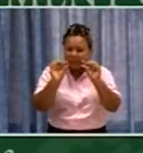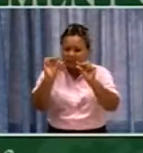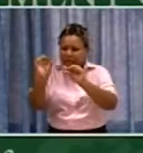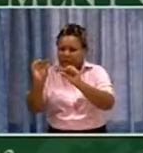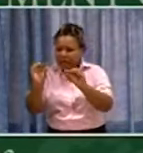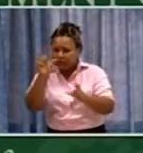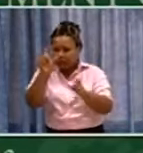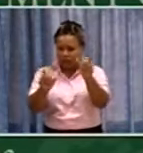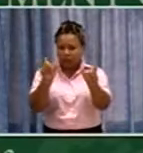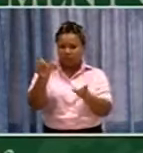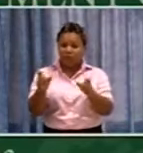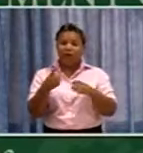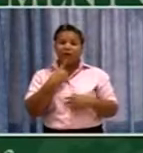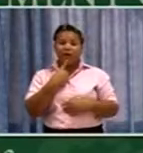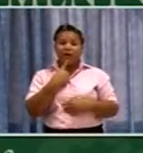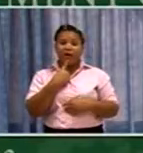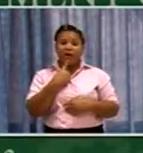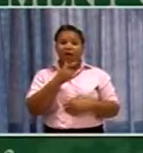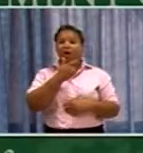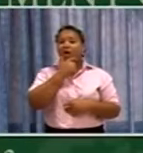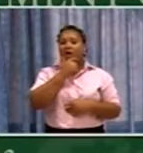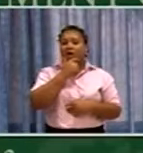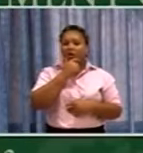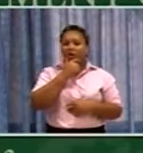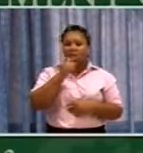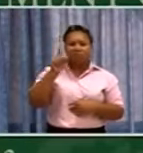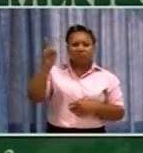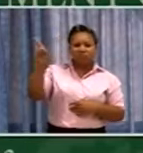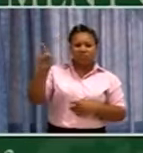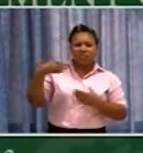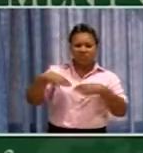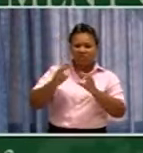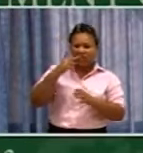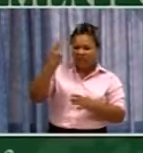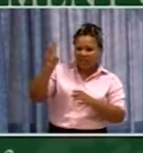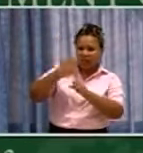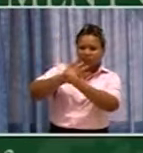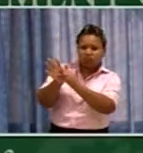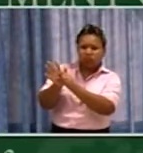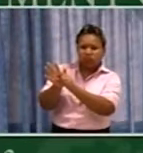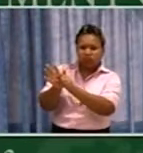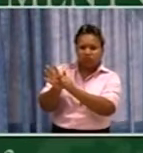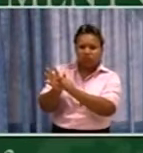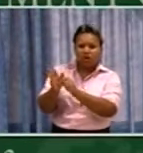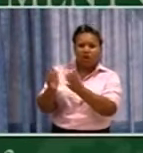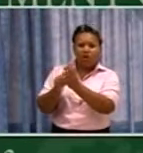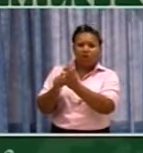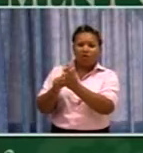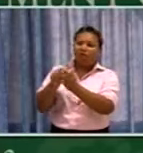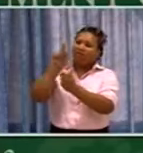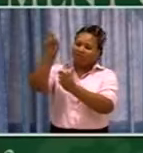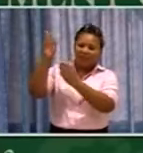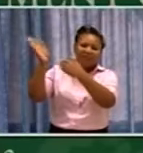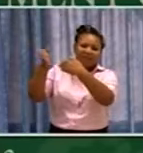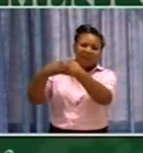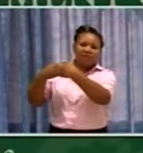touriste entre à cécile, il n'a pas de permission, même avec le pont pour tourner avec. Il a déjà fait avant. So, nous pouvons essayer, nous pouvons